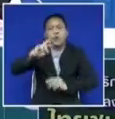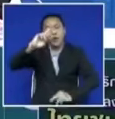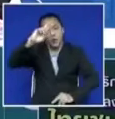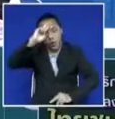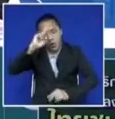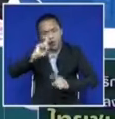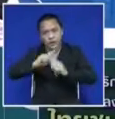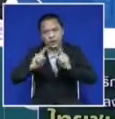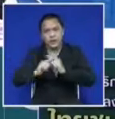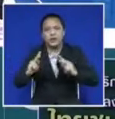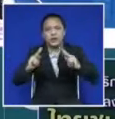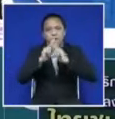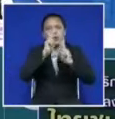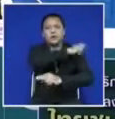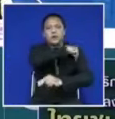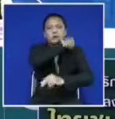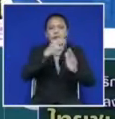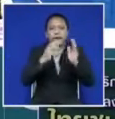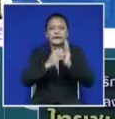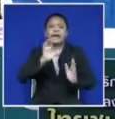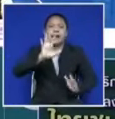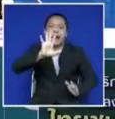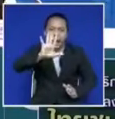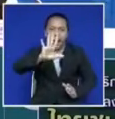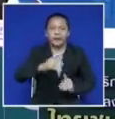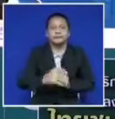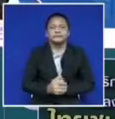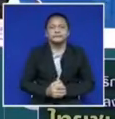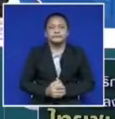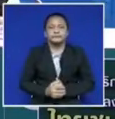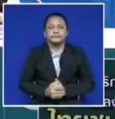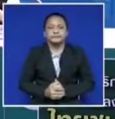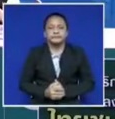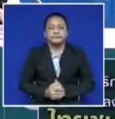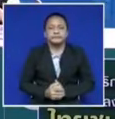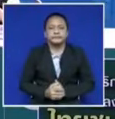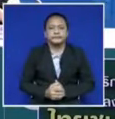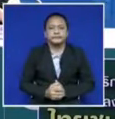คแล้วก็ท่านสาธารณสุขนิเทศเขต5นะคะค่ะ